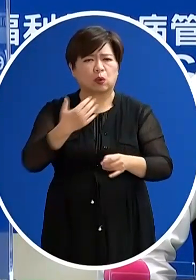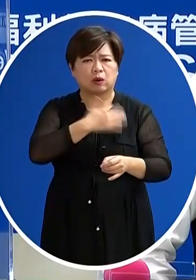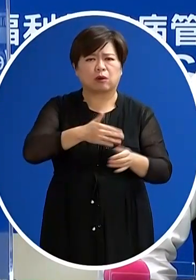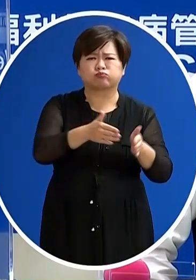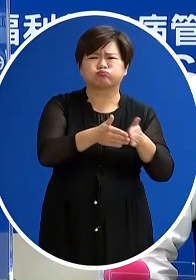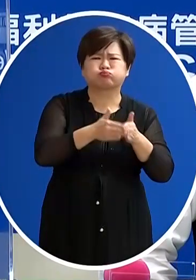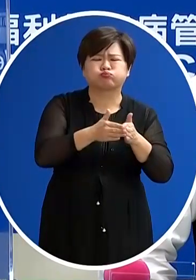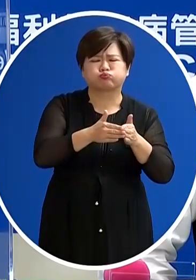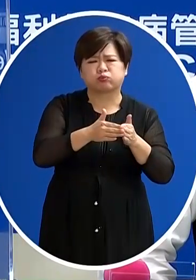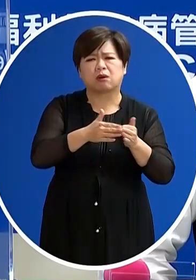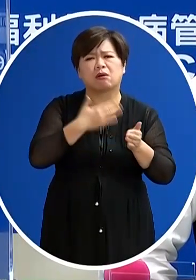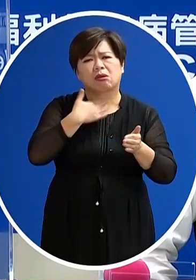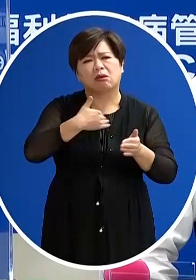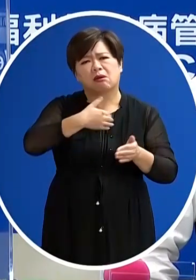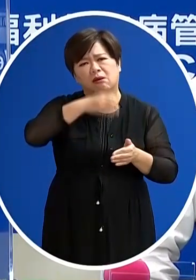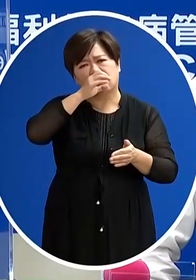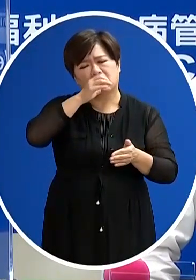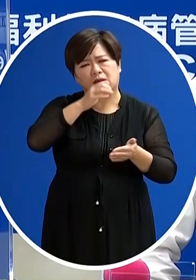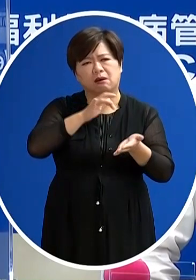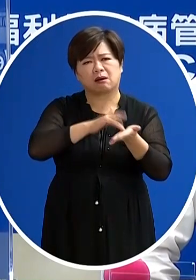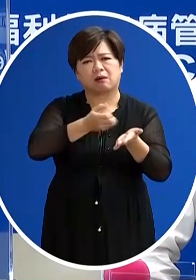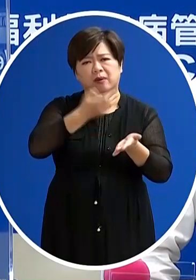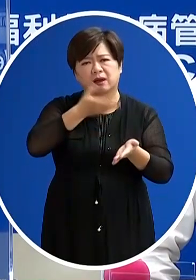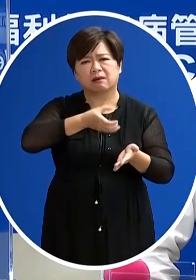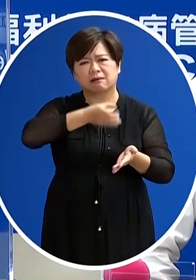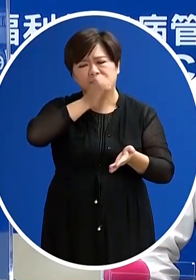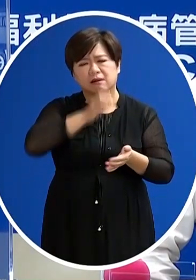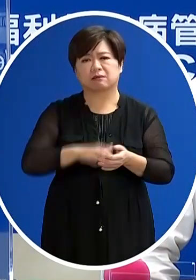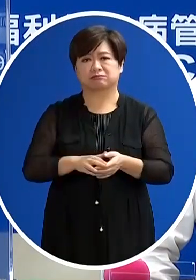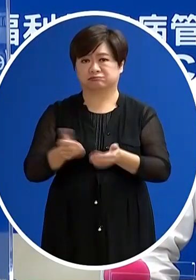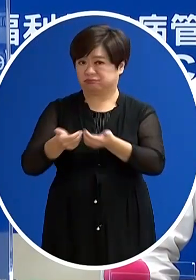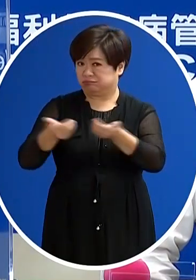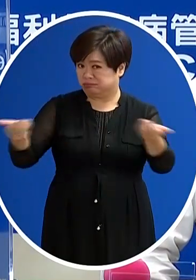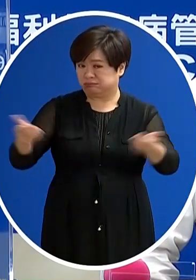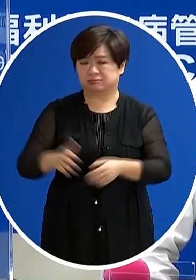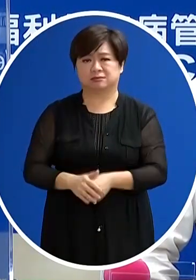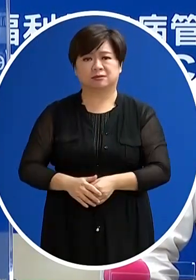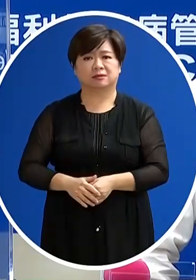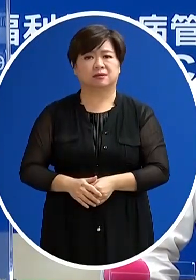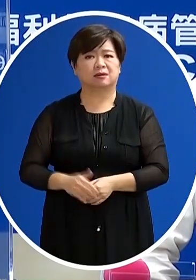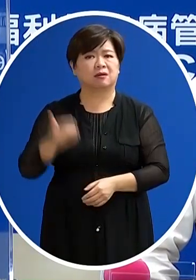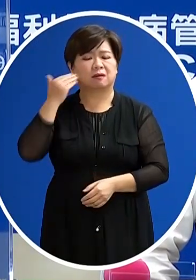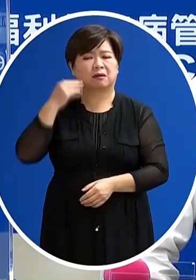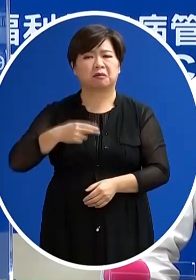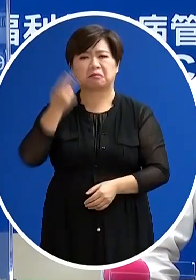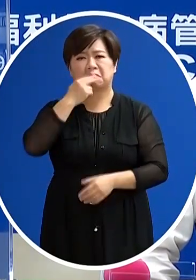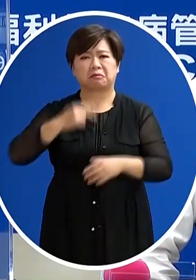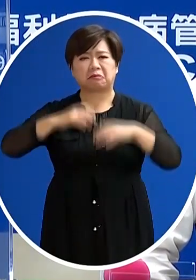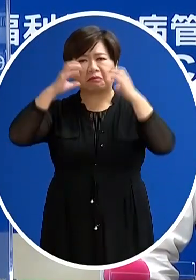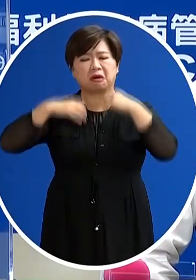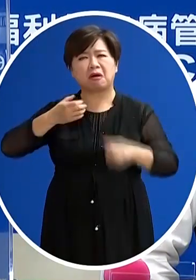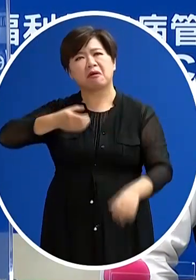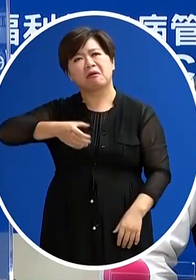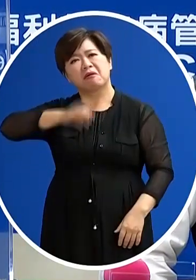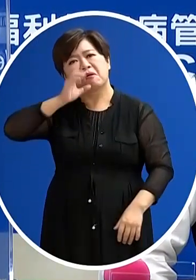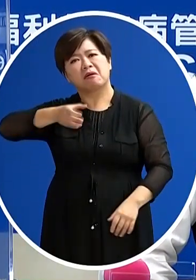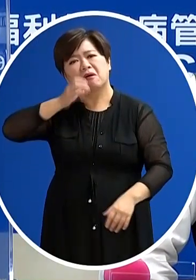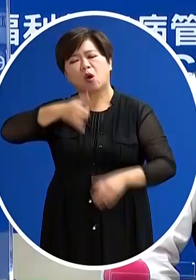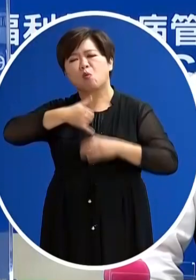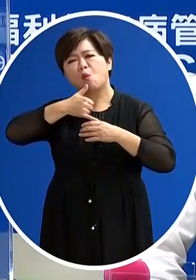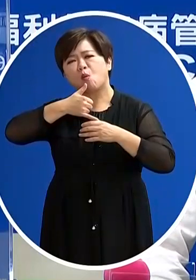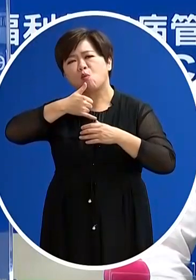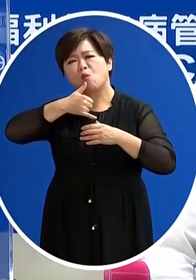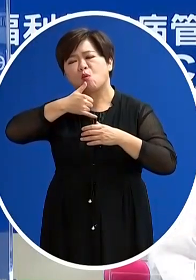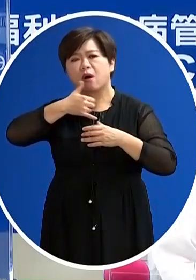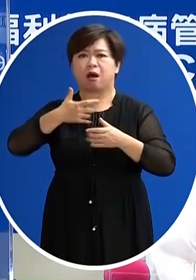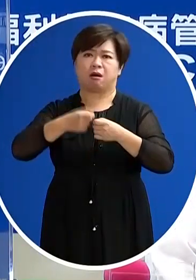个行为，好，这里面确实是应该要分。好，如果他就整个大拉拉就拿下来一直喝，然后一直在那边啊，如果